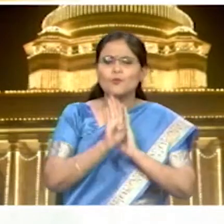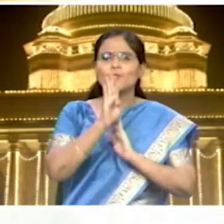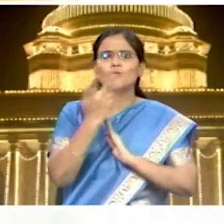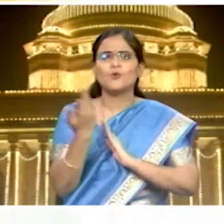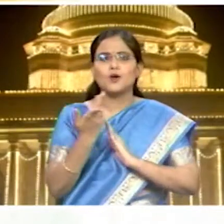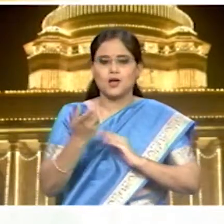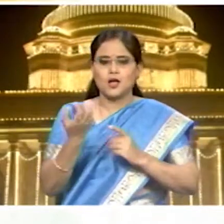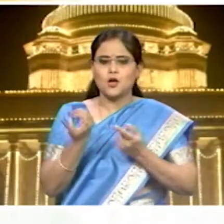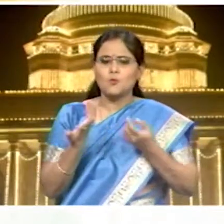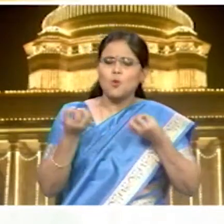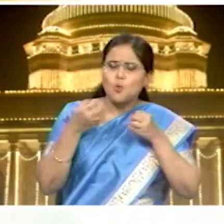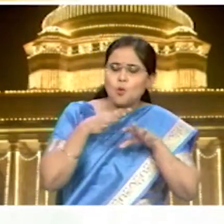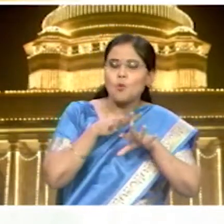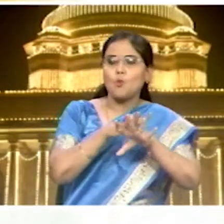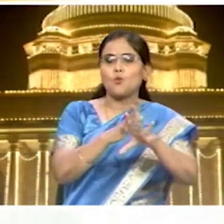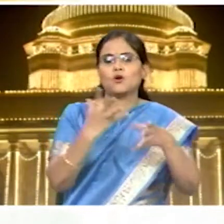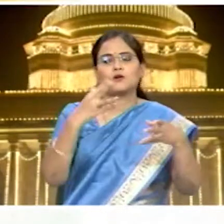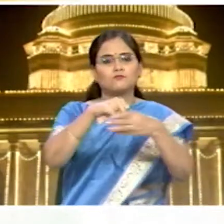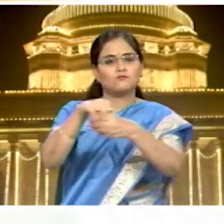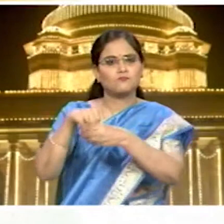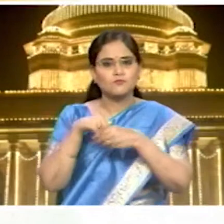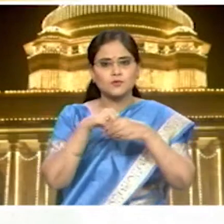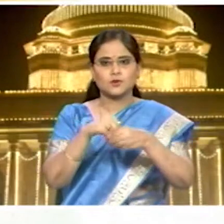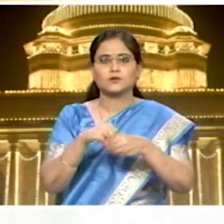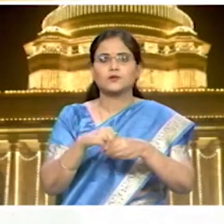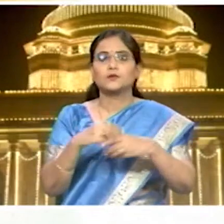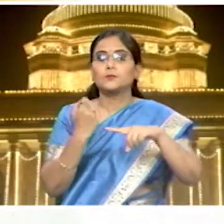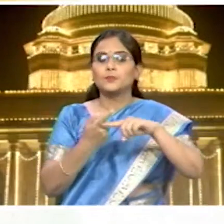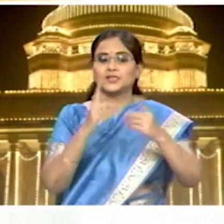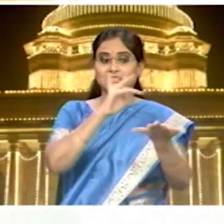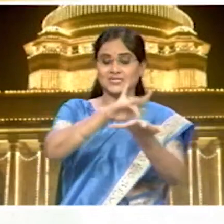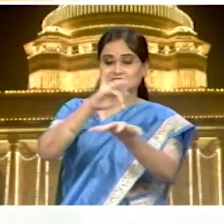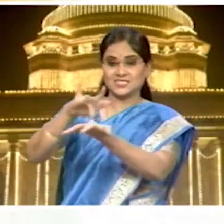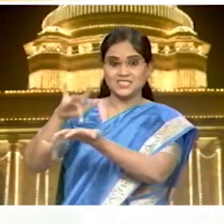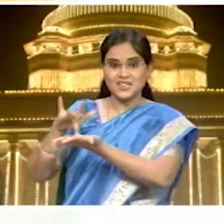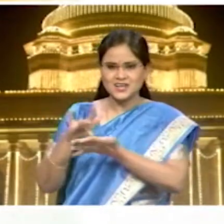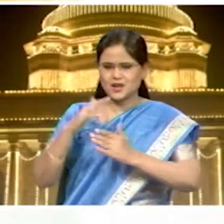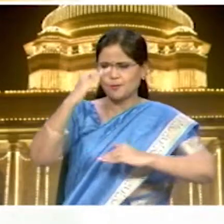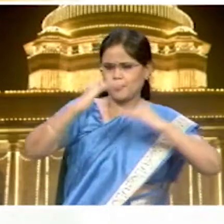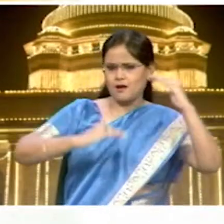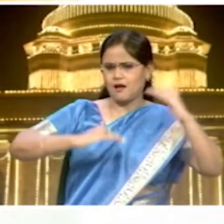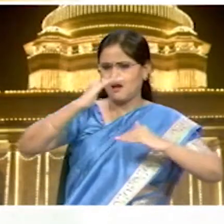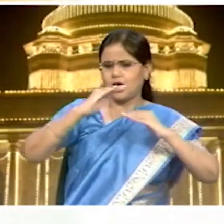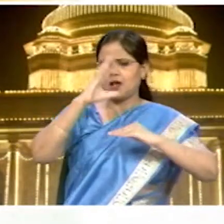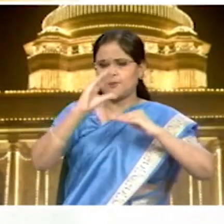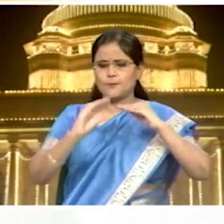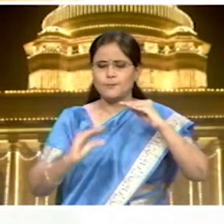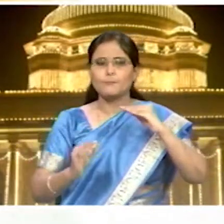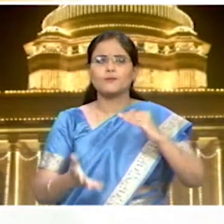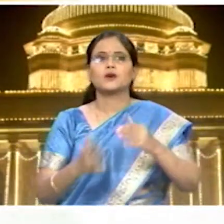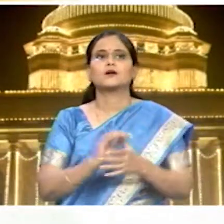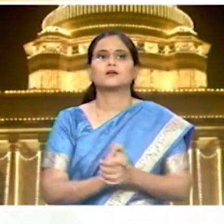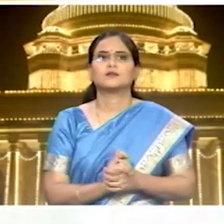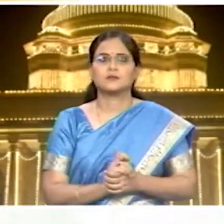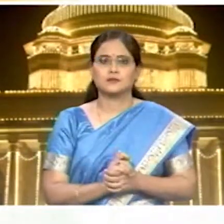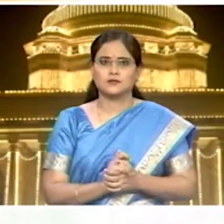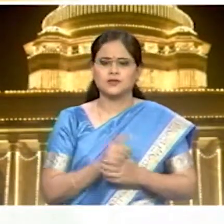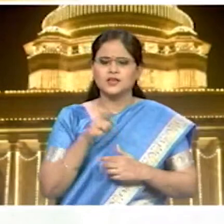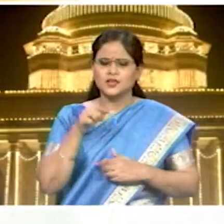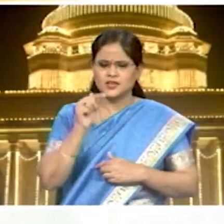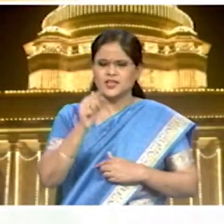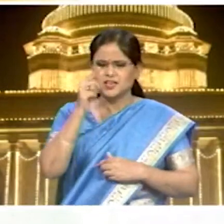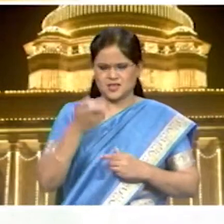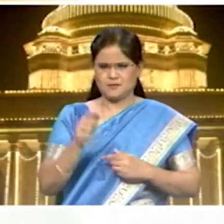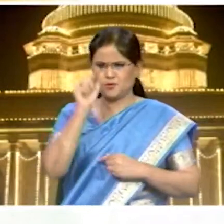समावेशी होता जा रहा है तथा क्षेत्रीय विषमताएं भी कम हो रही है। लेकिन ये तो केवल शुरुआत ही